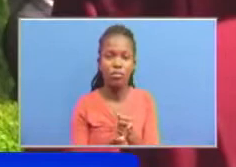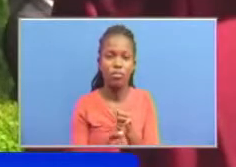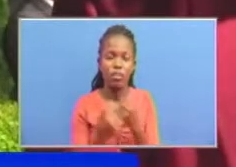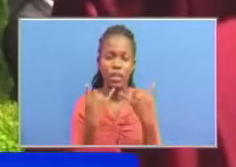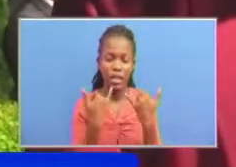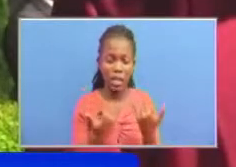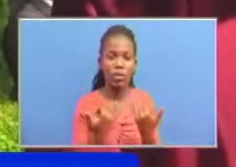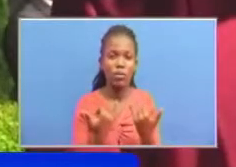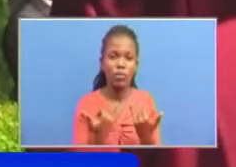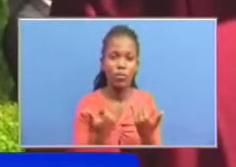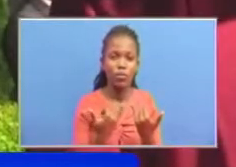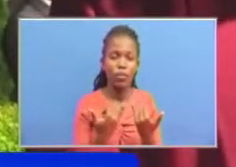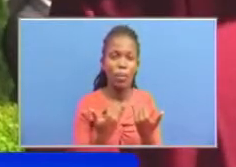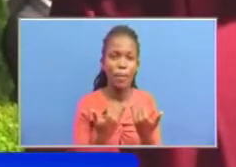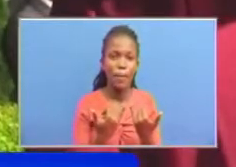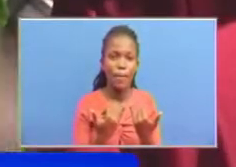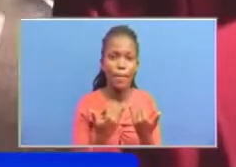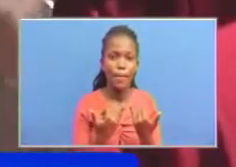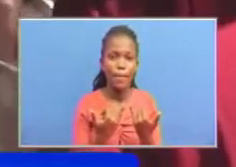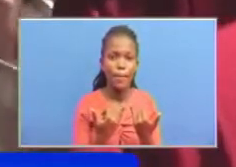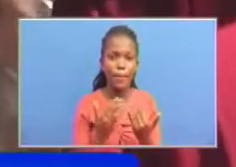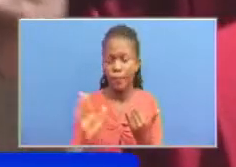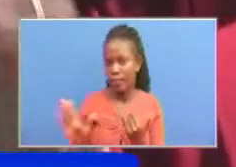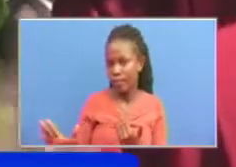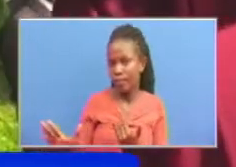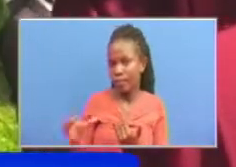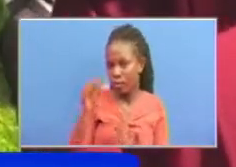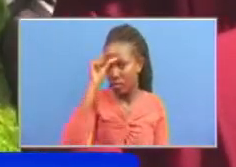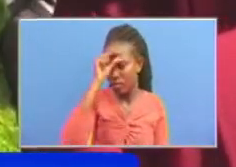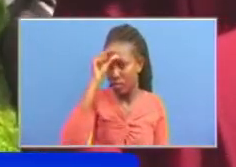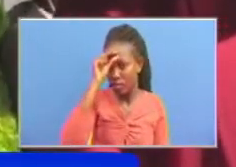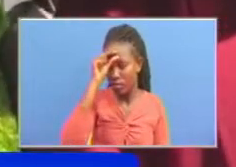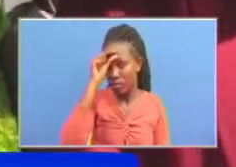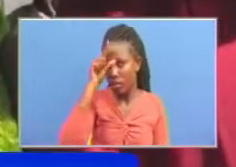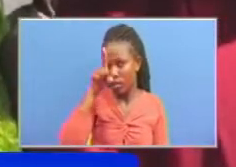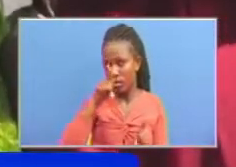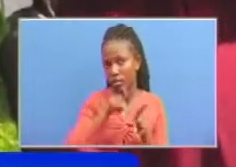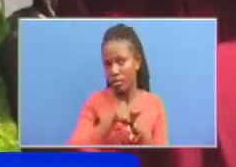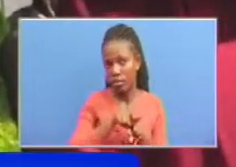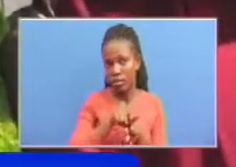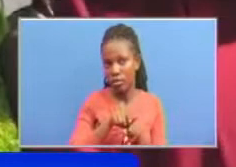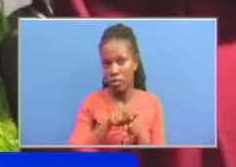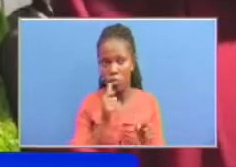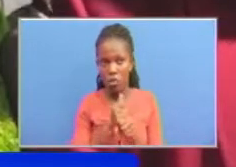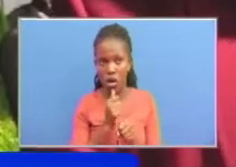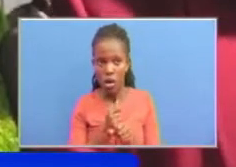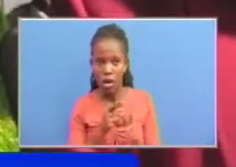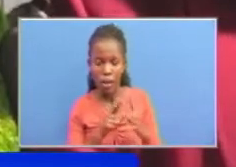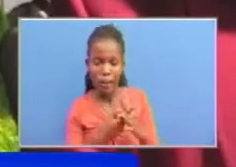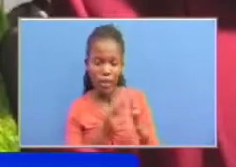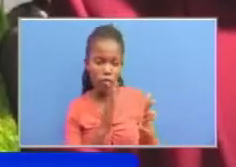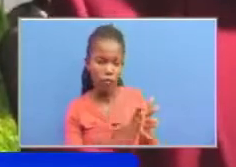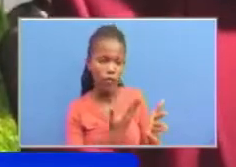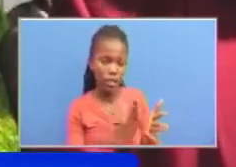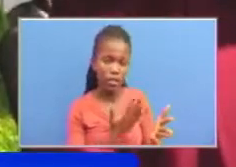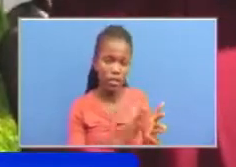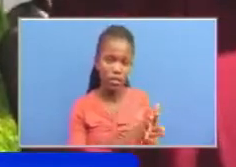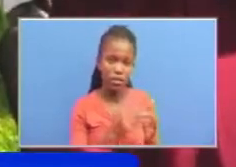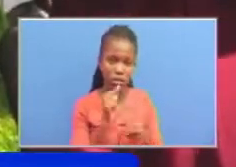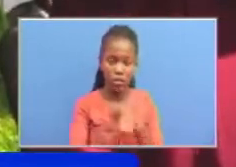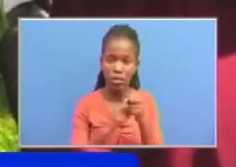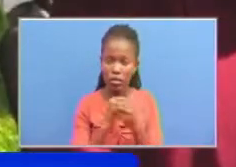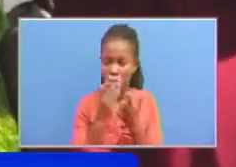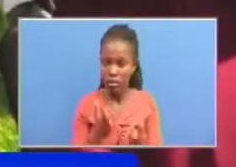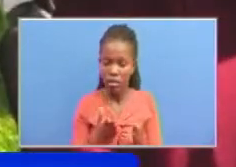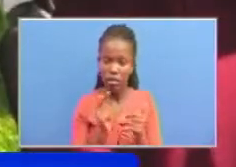yu ni watuika ni ngaliko ya selekali na yu isaithi ya neambi ya udhukumi kwa metuki nundu mwaka uwe dhia mwaka